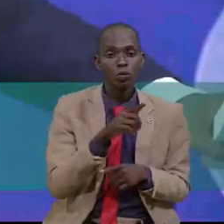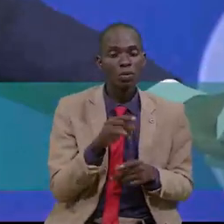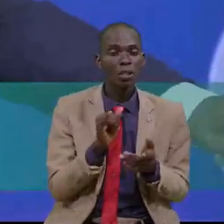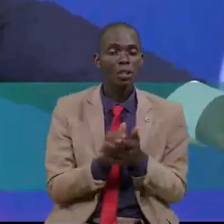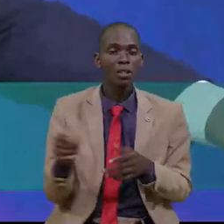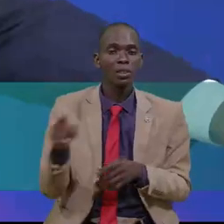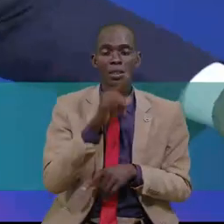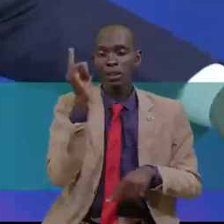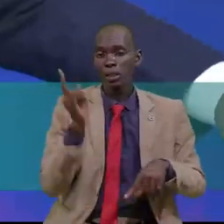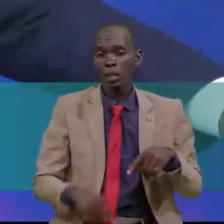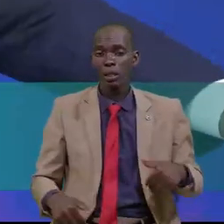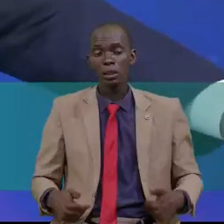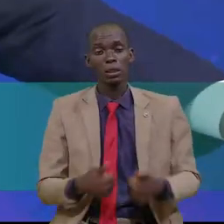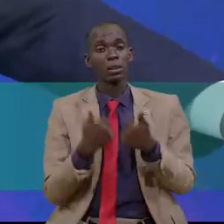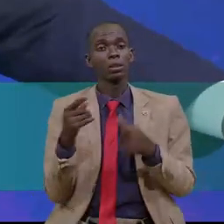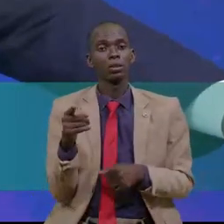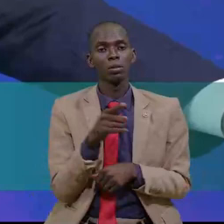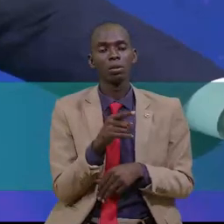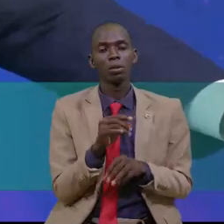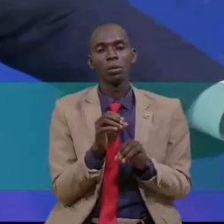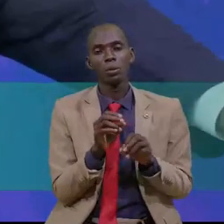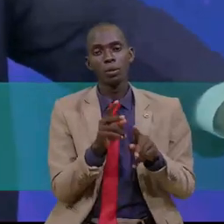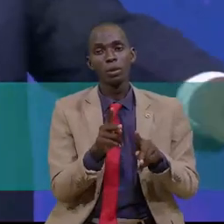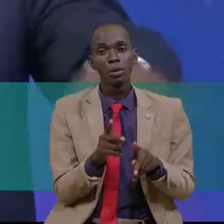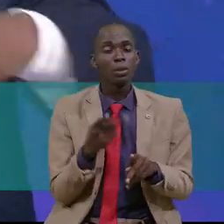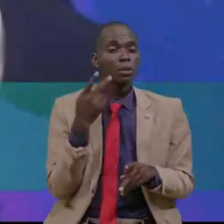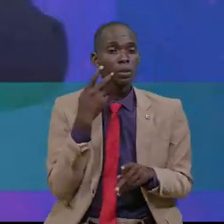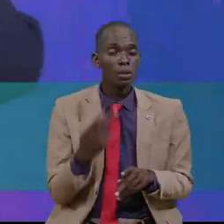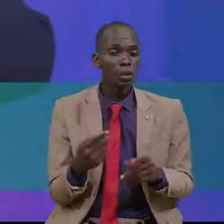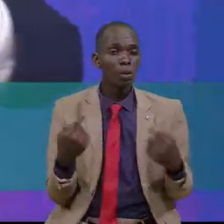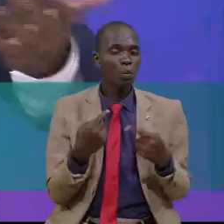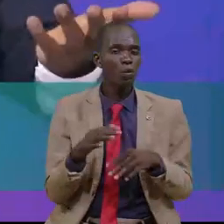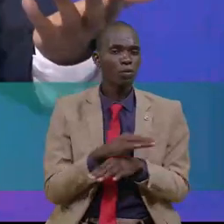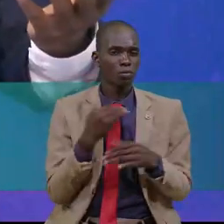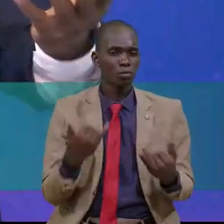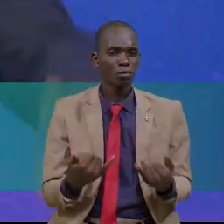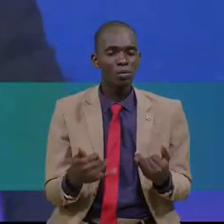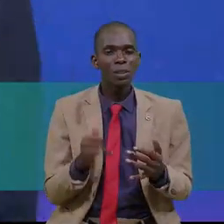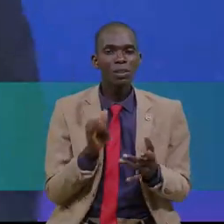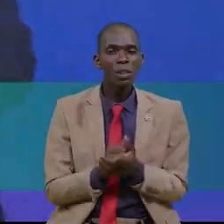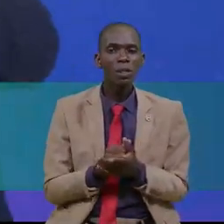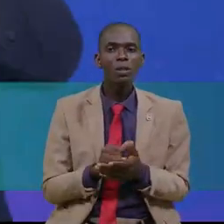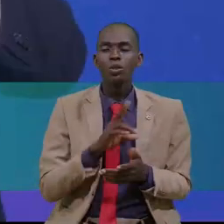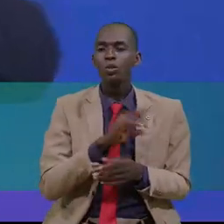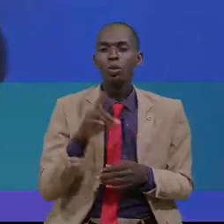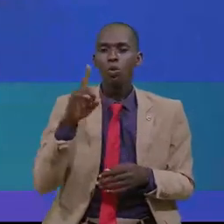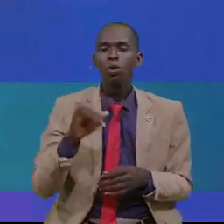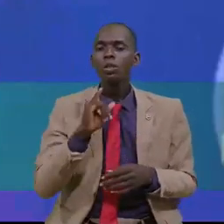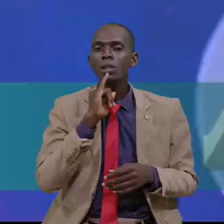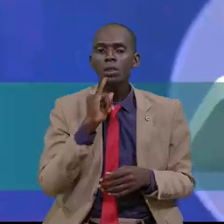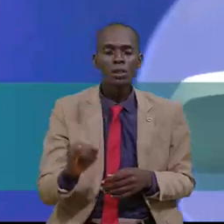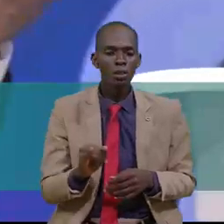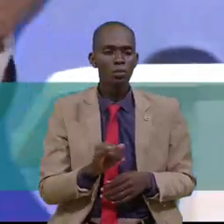n'ose pas te défier. Ah, la fidélité, c'est lorsque personne n'est assez courageux